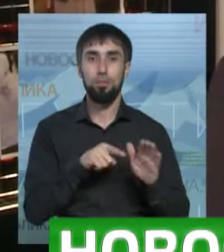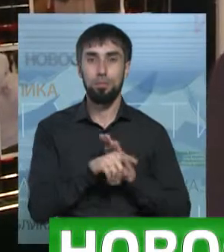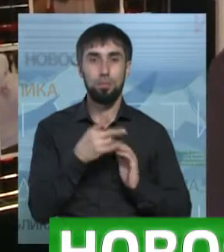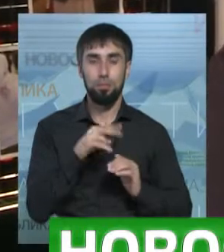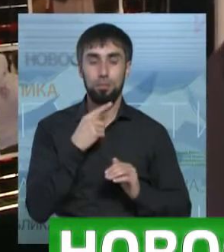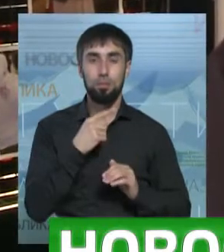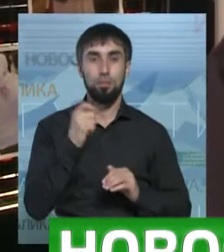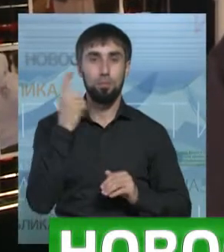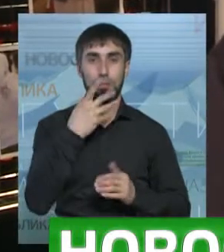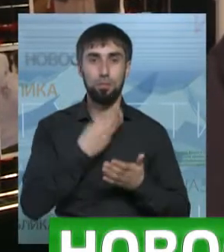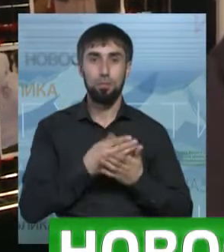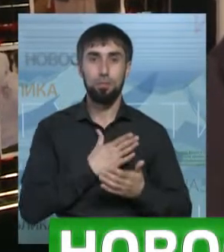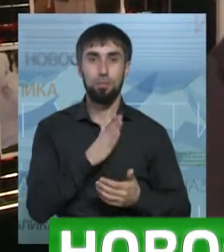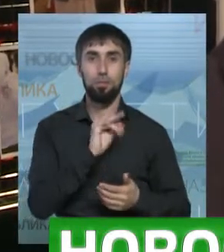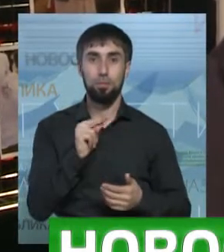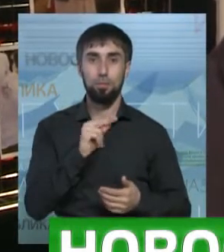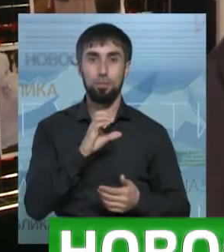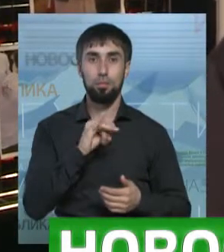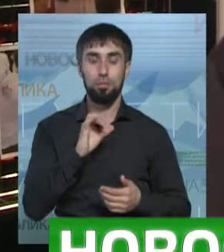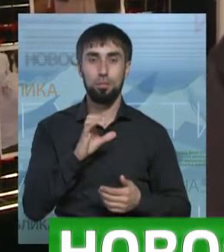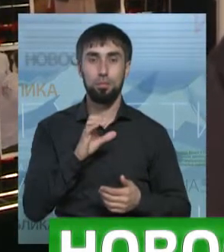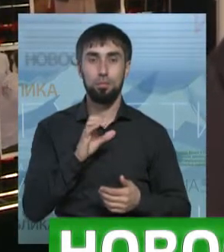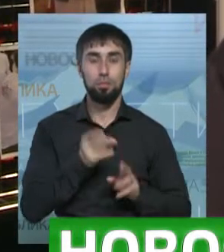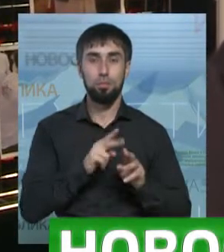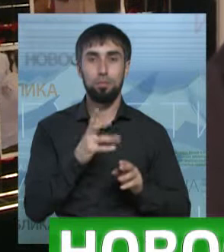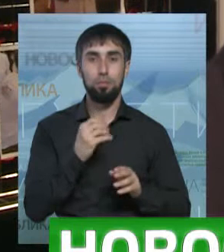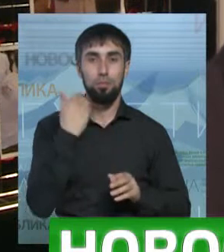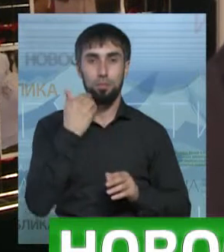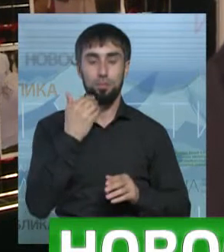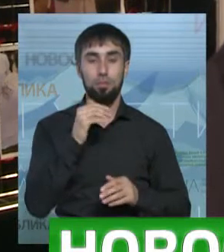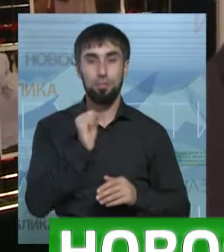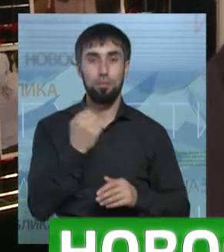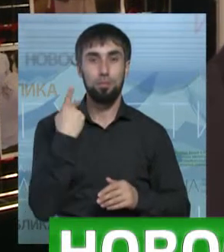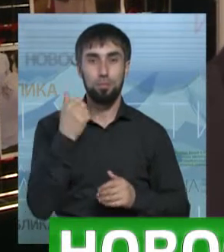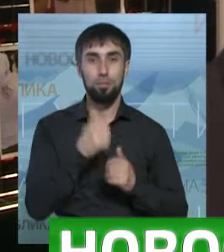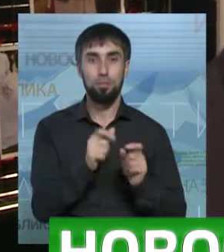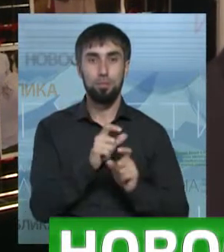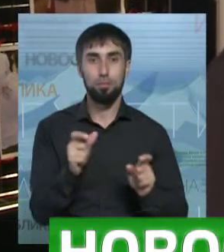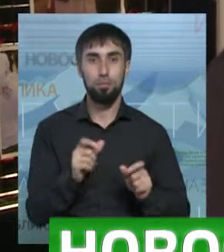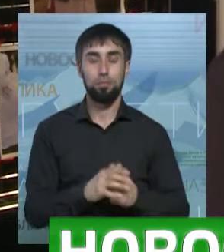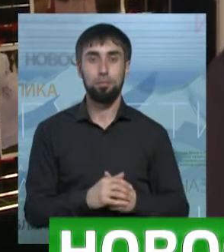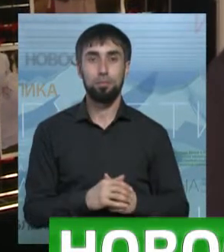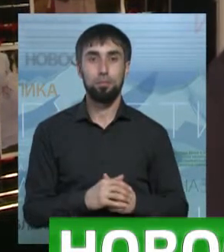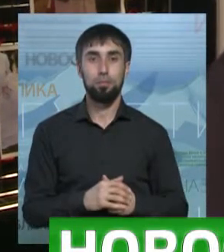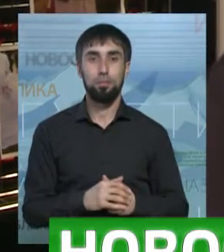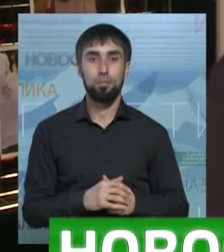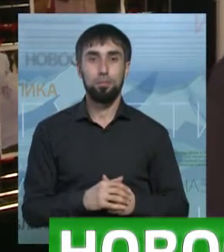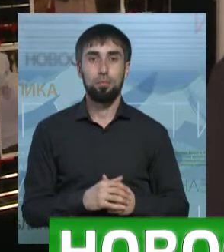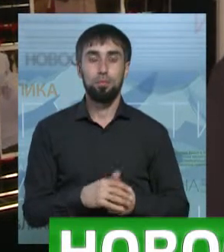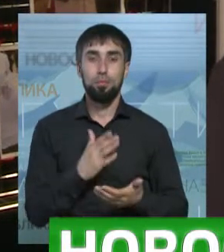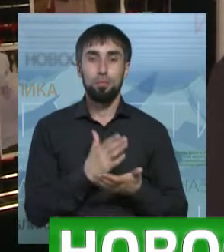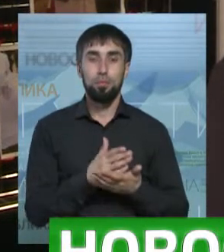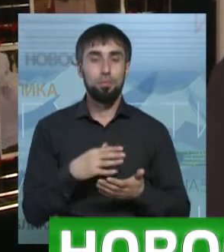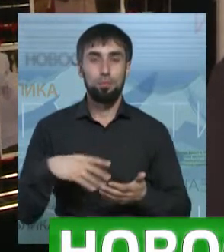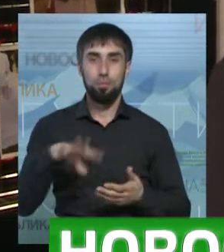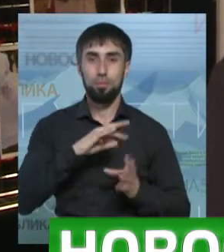свой ВИЧ-статус – это не то, что не стыдно, это долг каждого. То есть весь мир борется